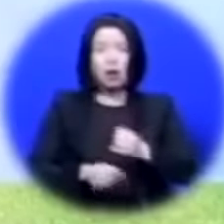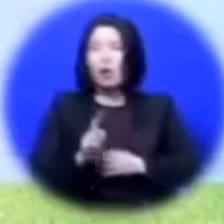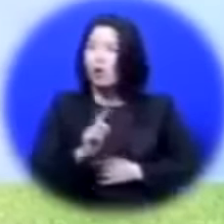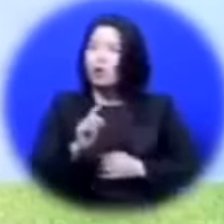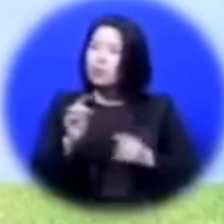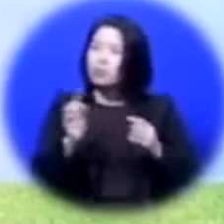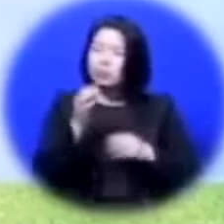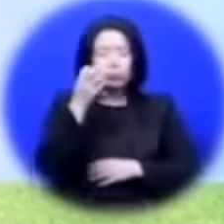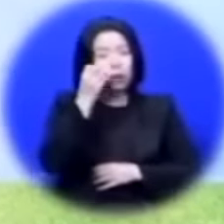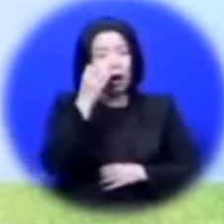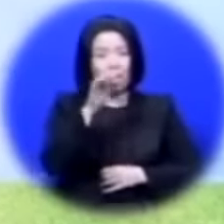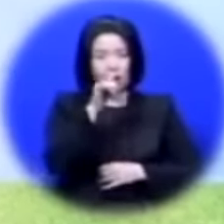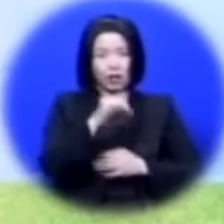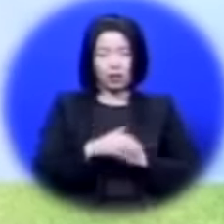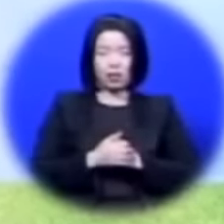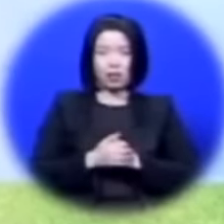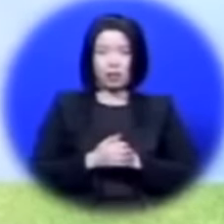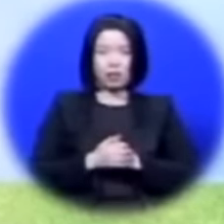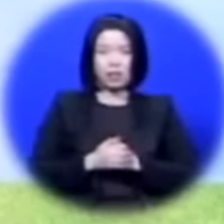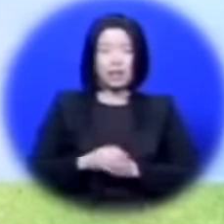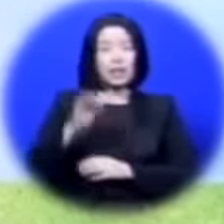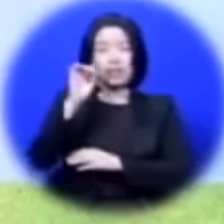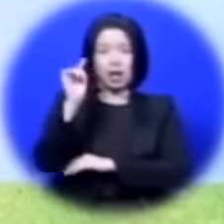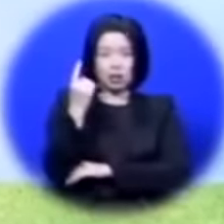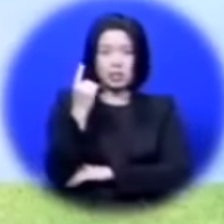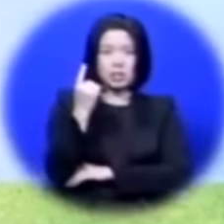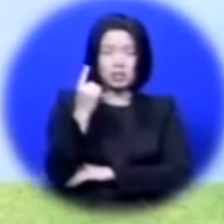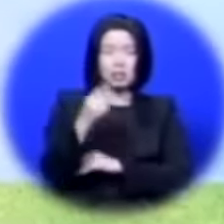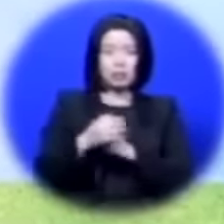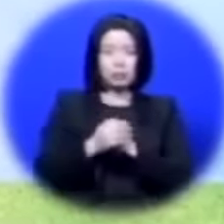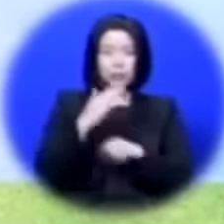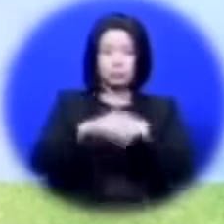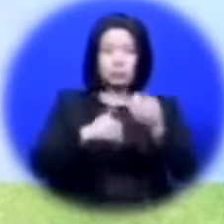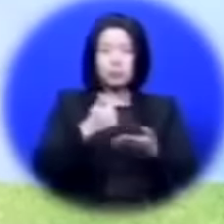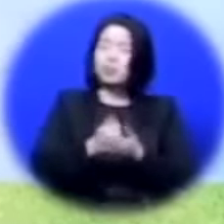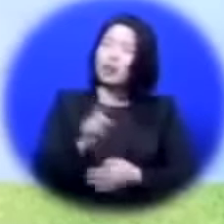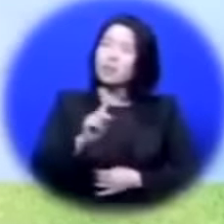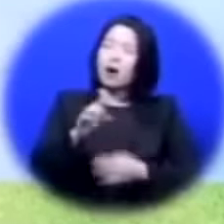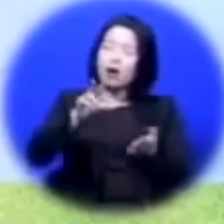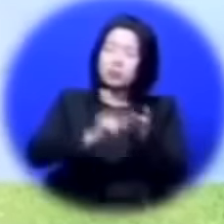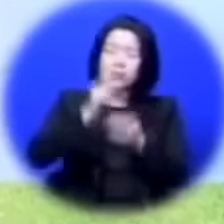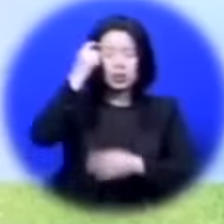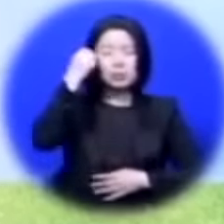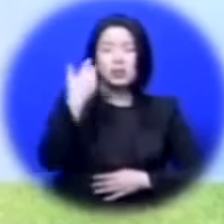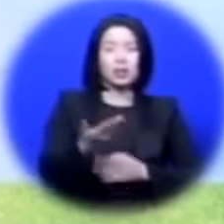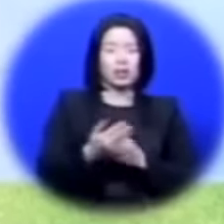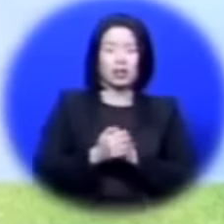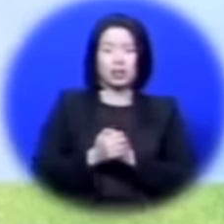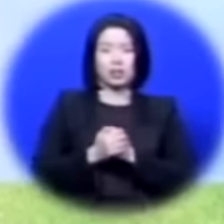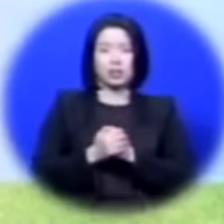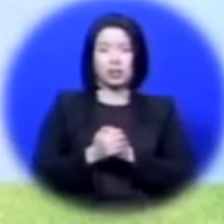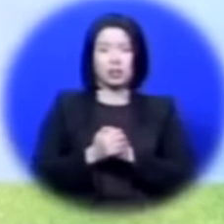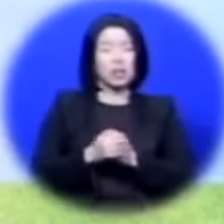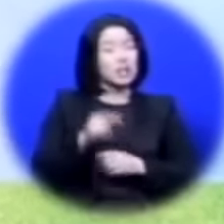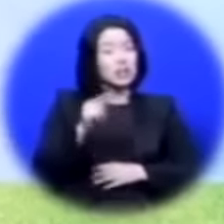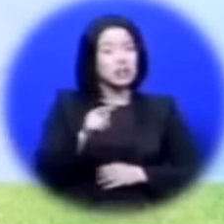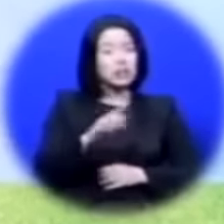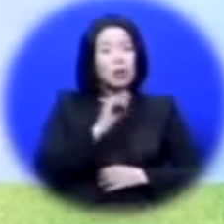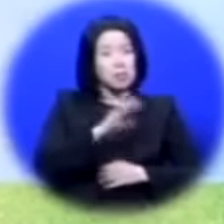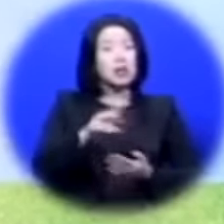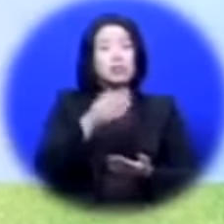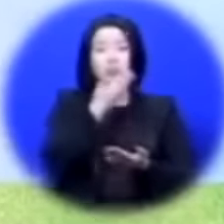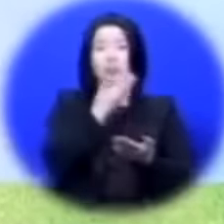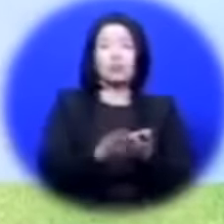뭐가 이상한 거죠 다윗은 하나님 뭐가 문제입니까 그것만 중요한